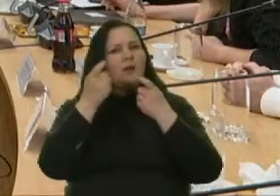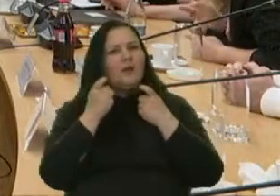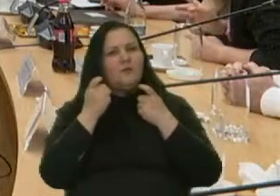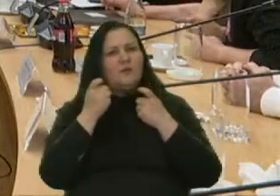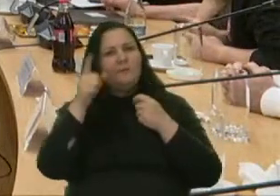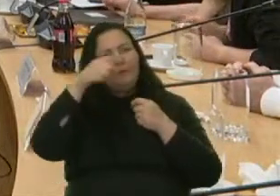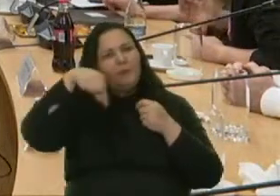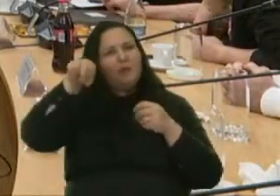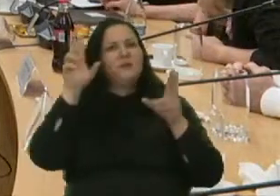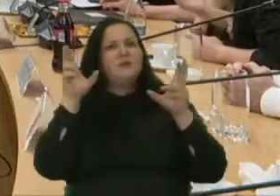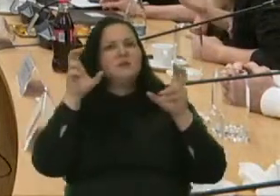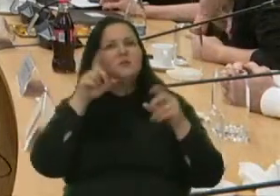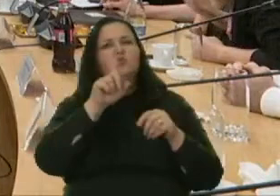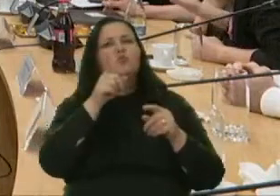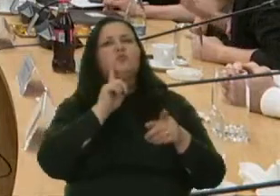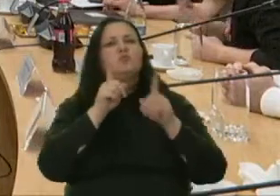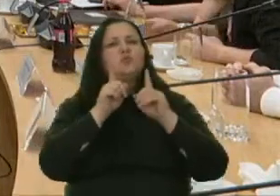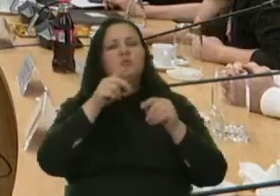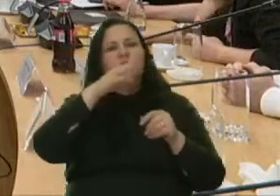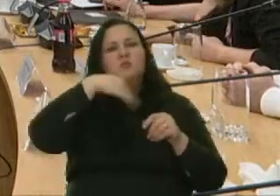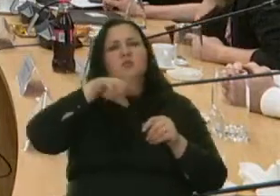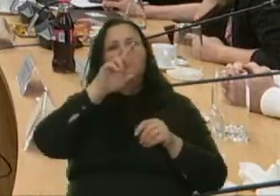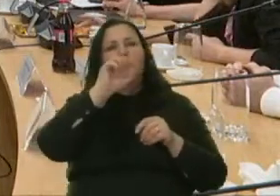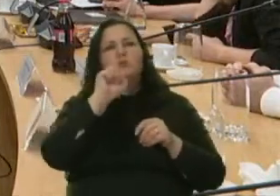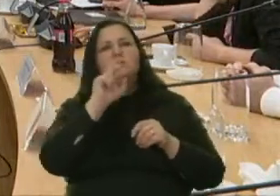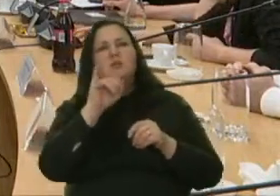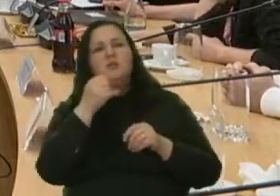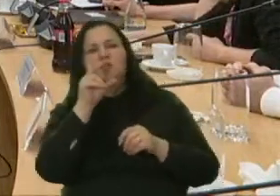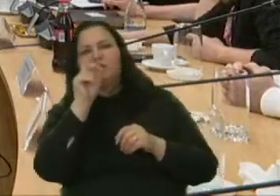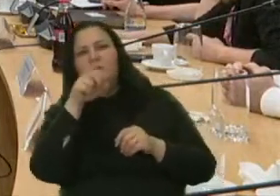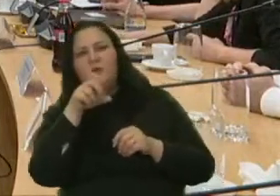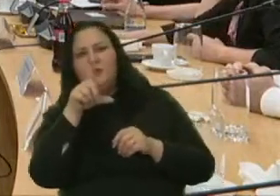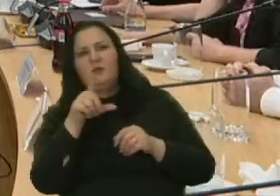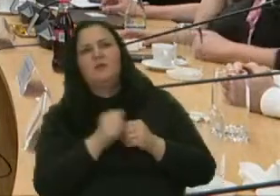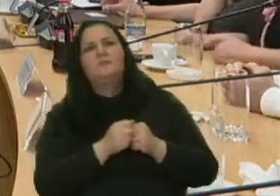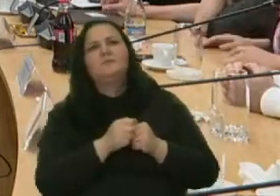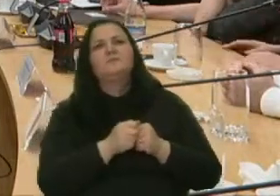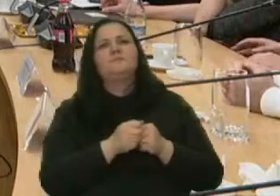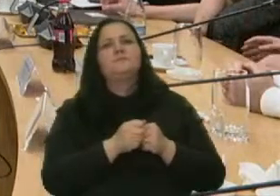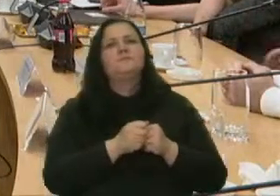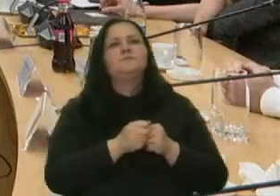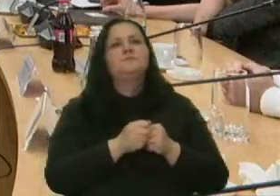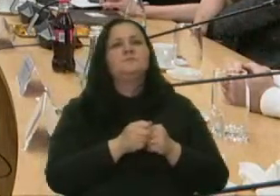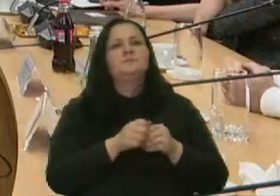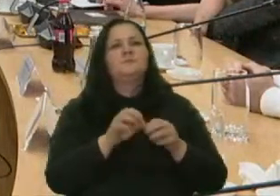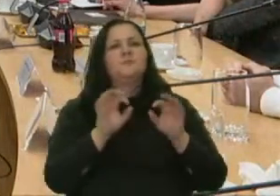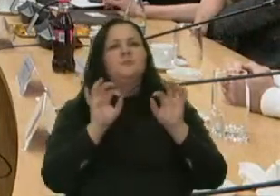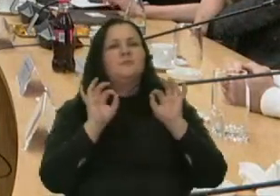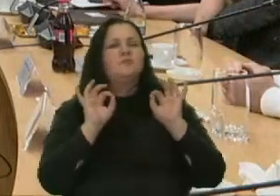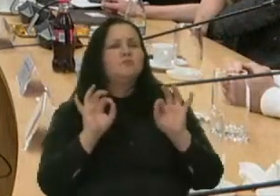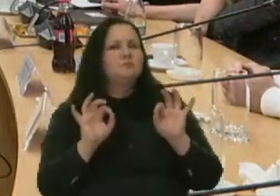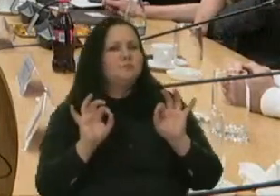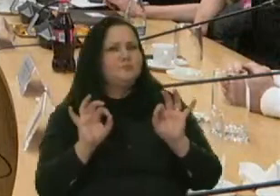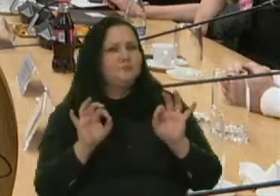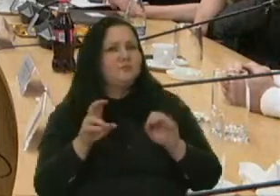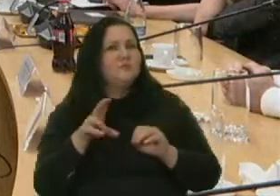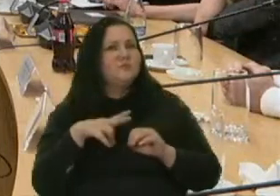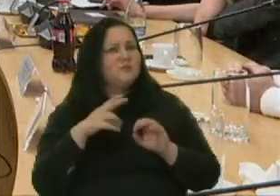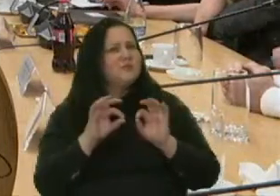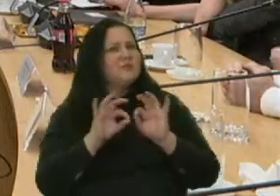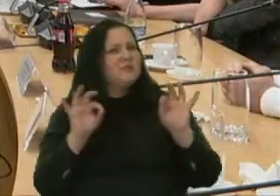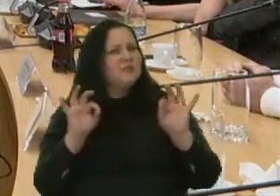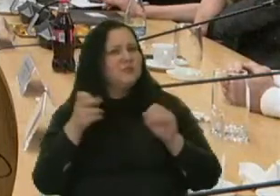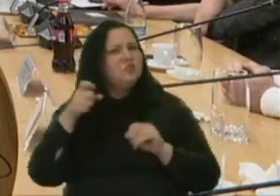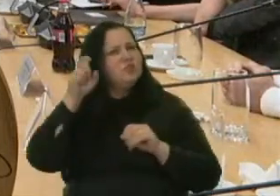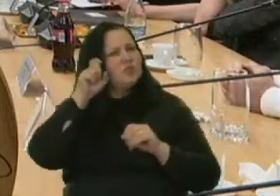pe ei trebuie să i ascultăm nu disputa între usr și PNL Mulțumesc doamna consilier sunt sigur Și cred